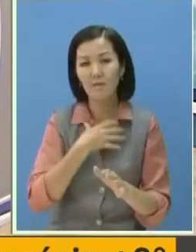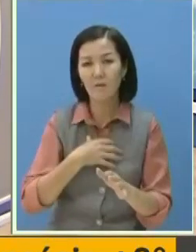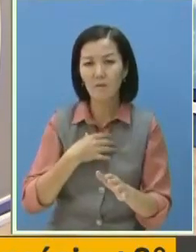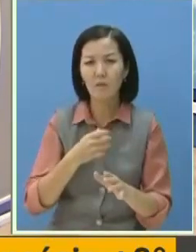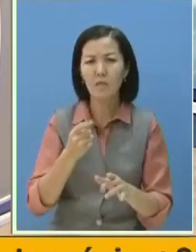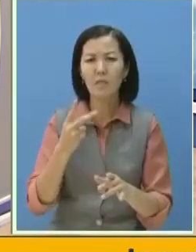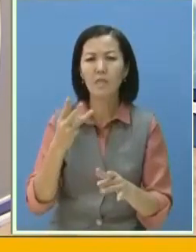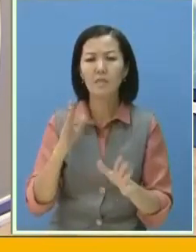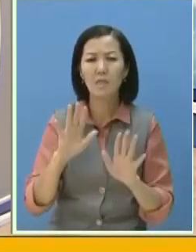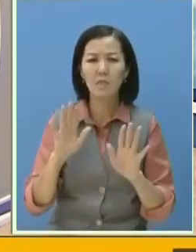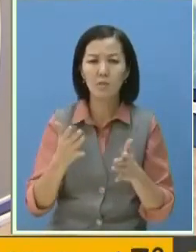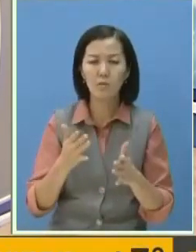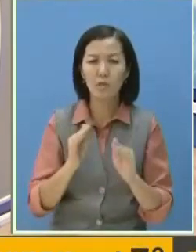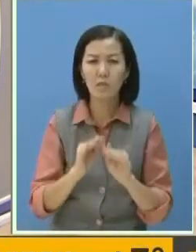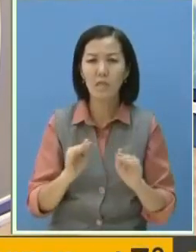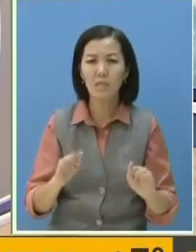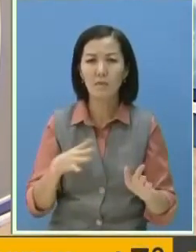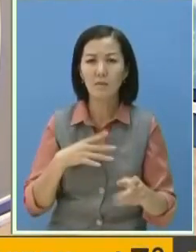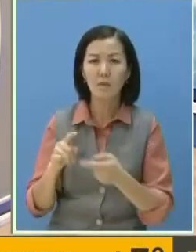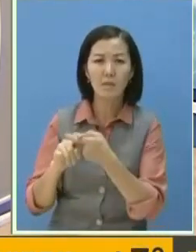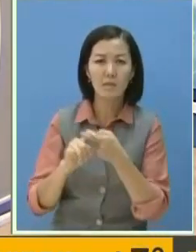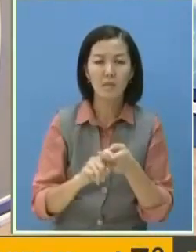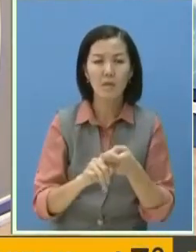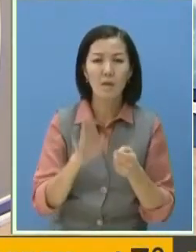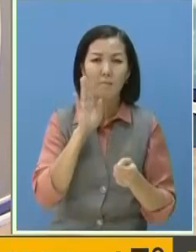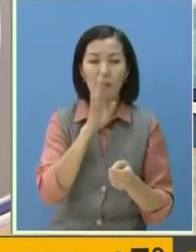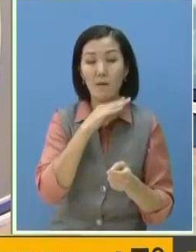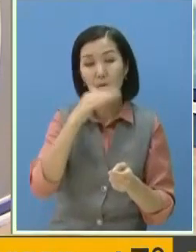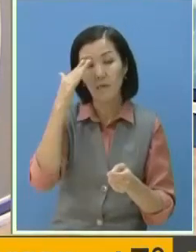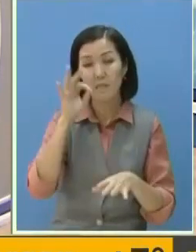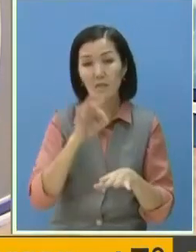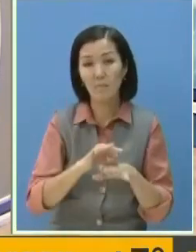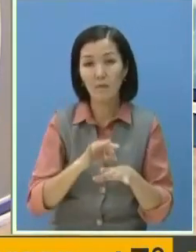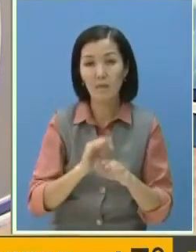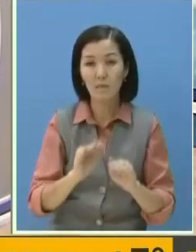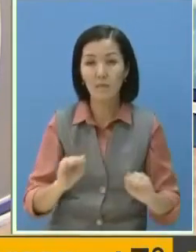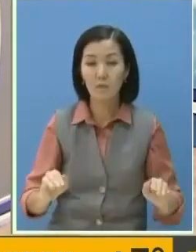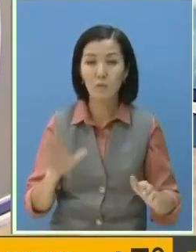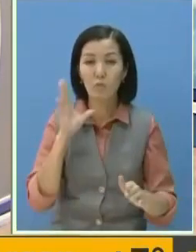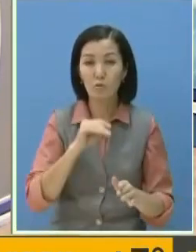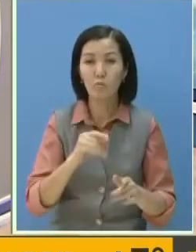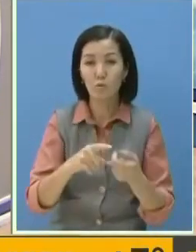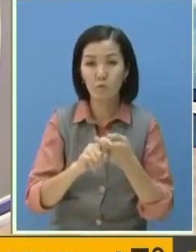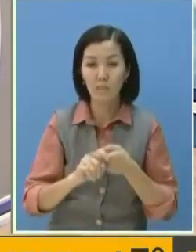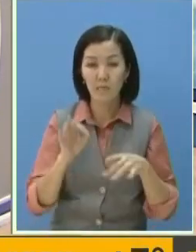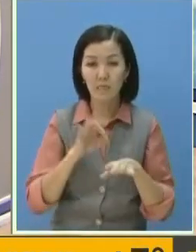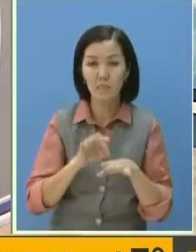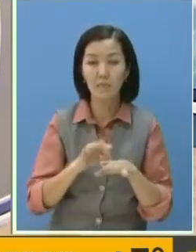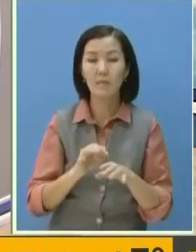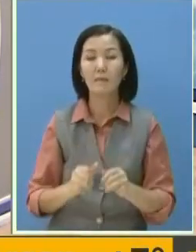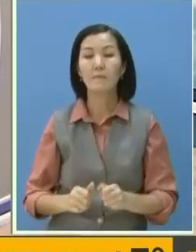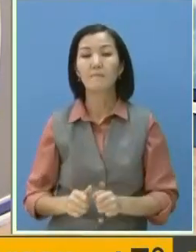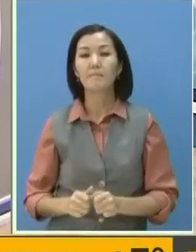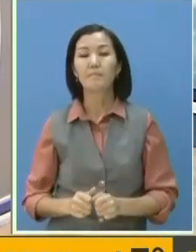когда приходят дети и заражают своих родителей, да, или приходит человек, один человек в коллектив, и